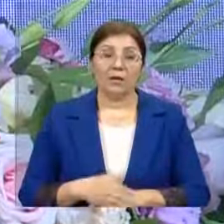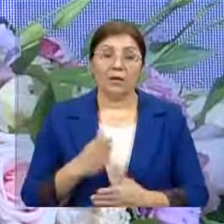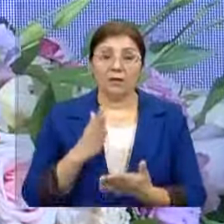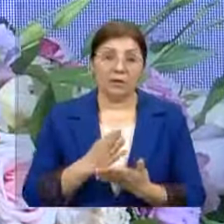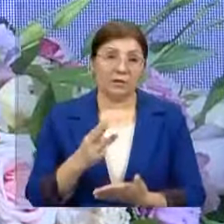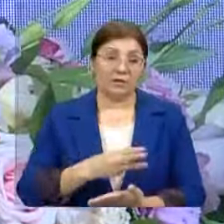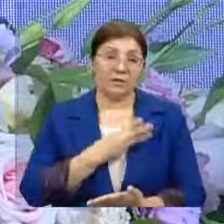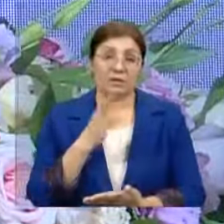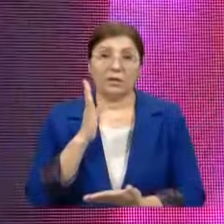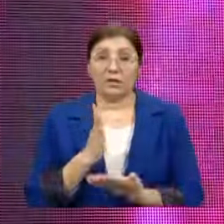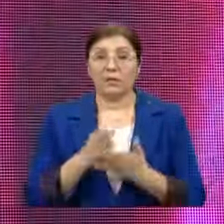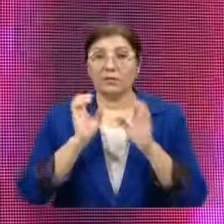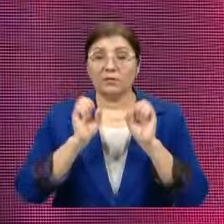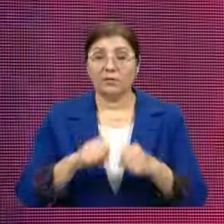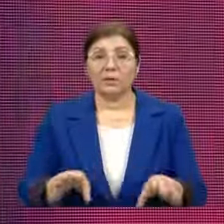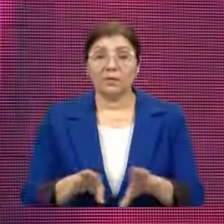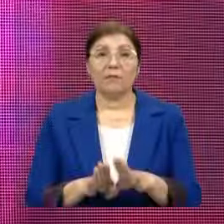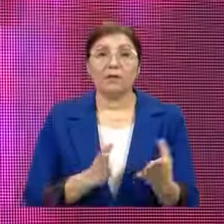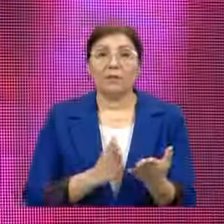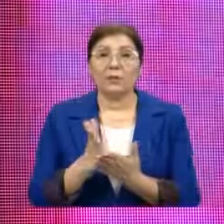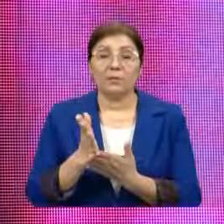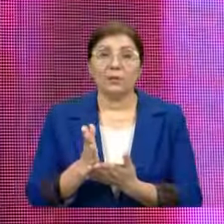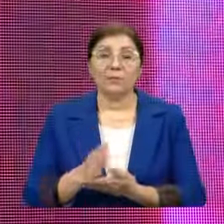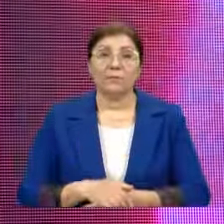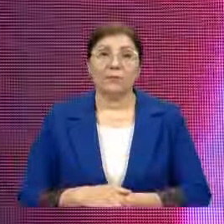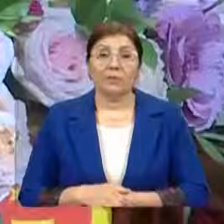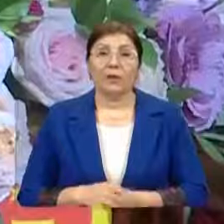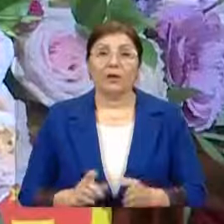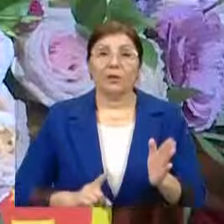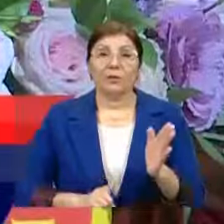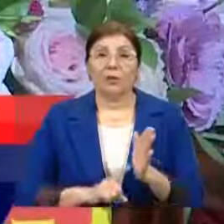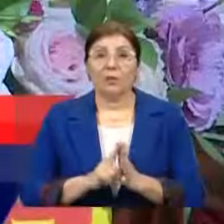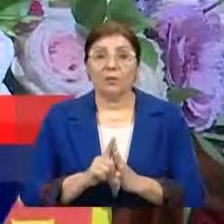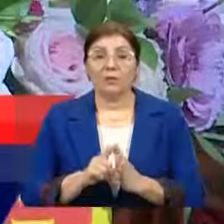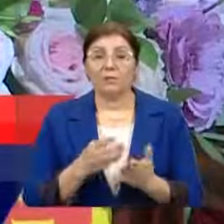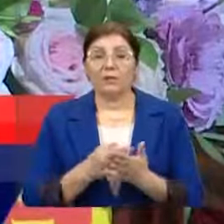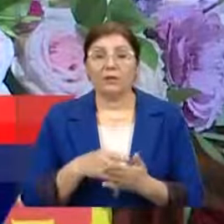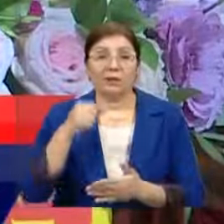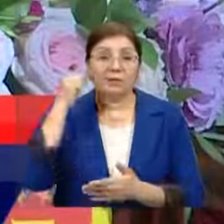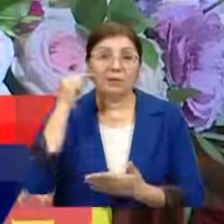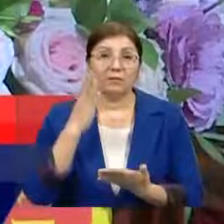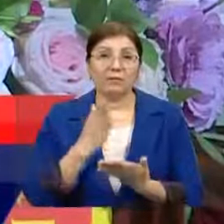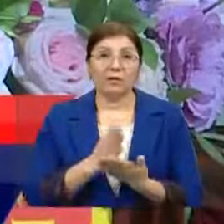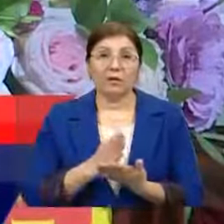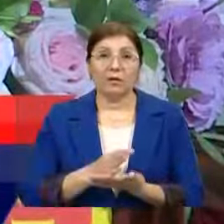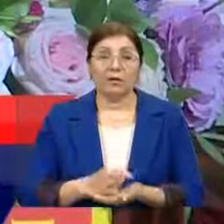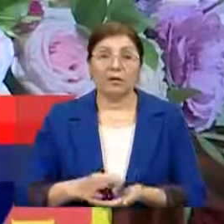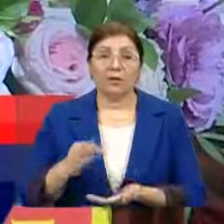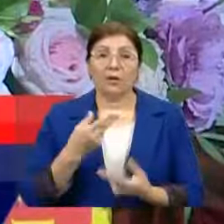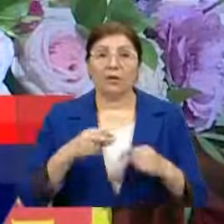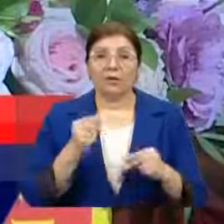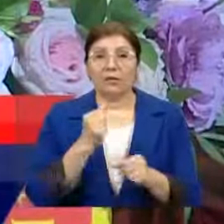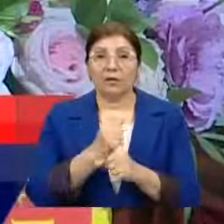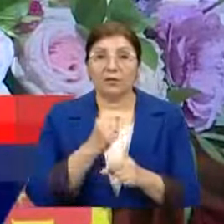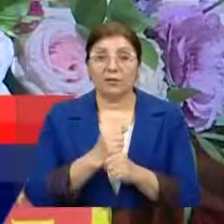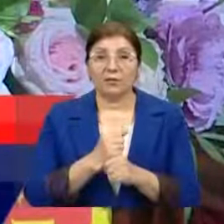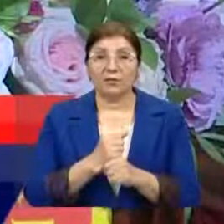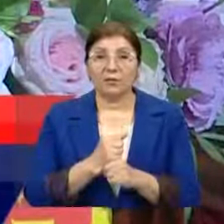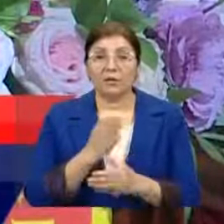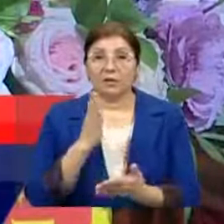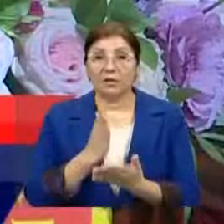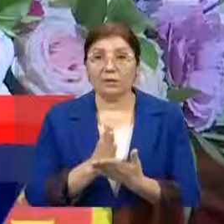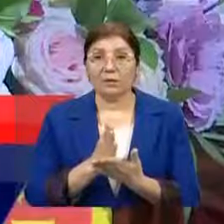желание, и возможности в этом направлении. Запуском новой дипмиссии Китая регион, где она расположена, станет